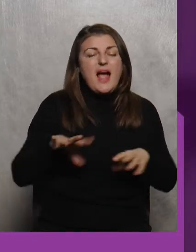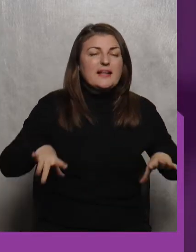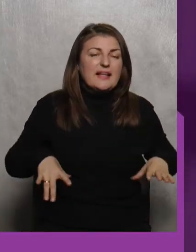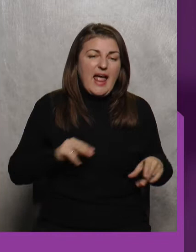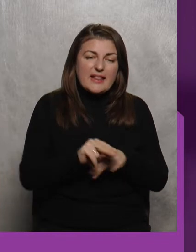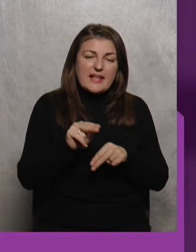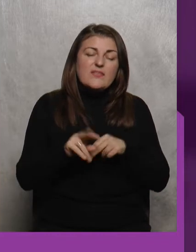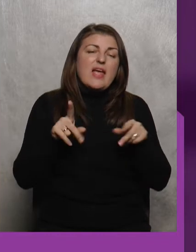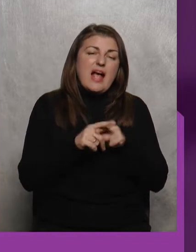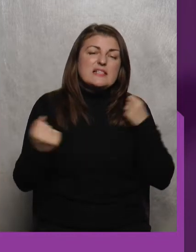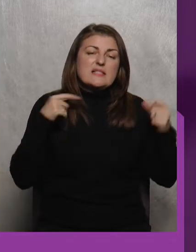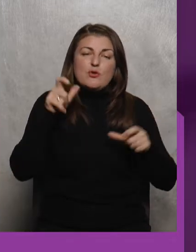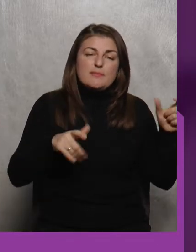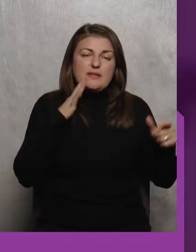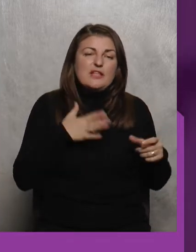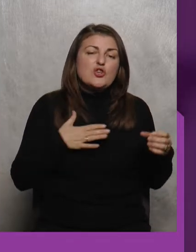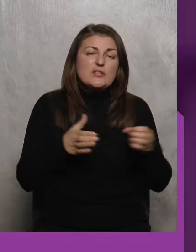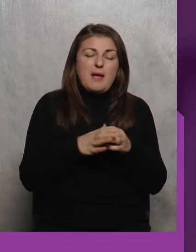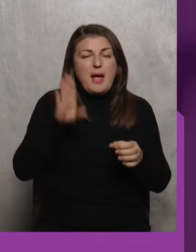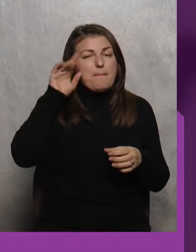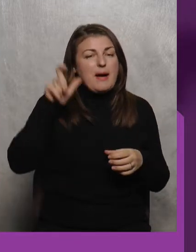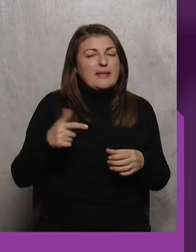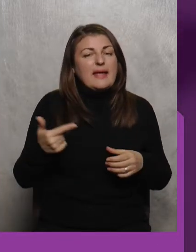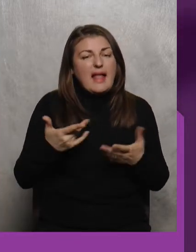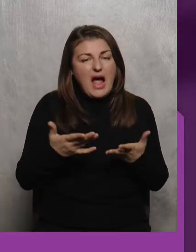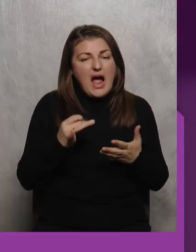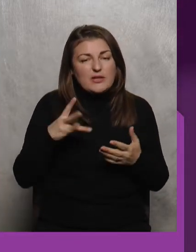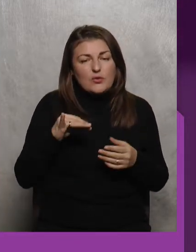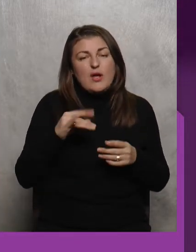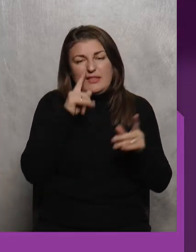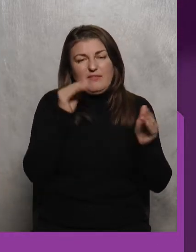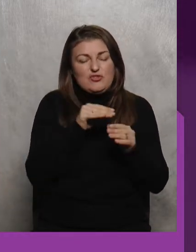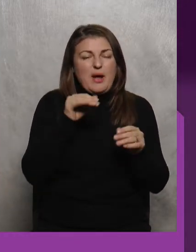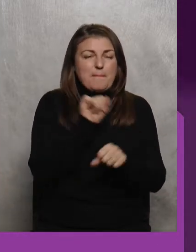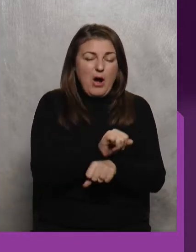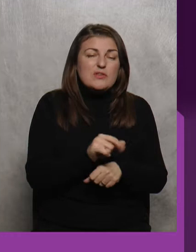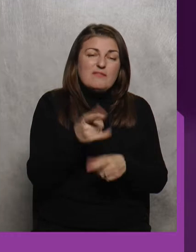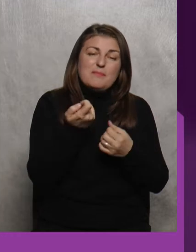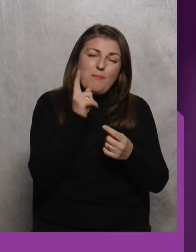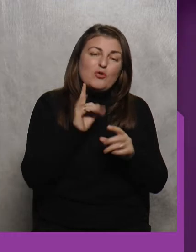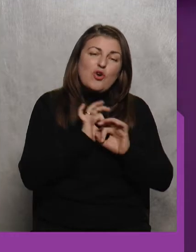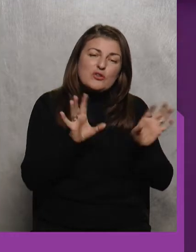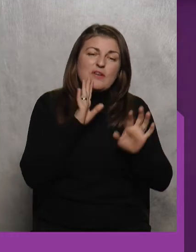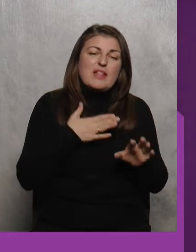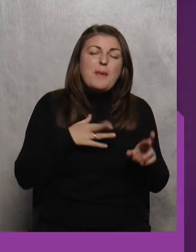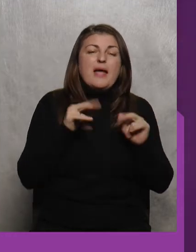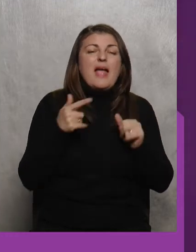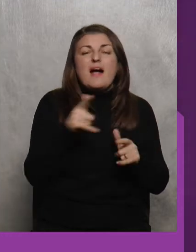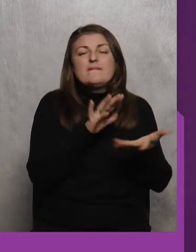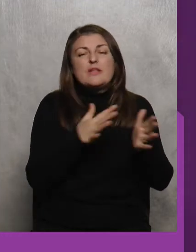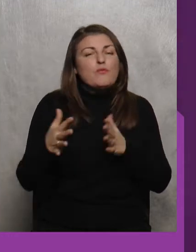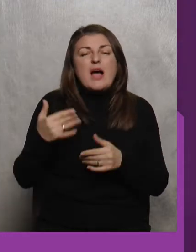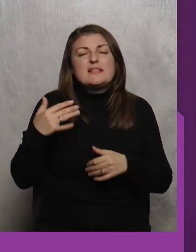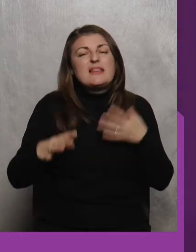тренерів і як спортсменів нашої збірної. Пане Геннадію, невеличка пауза. Ви поки що розкажіть нам, будь ласка, як